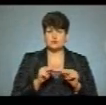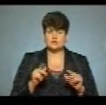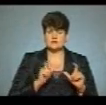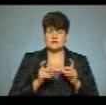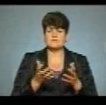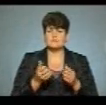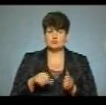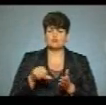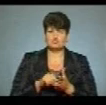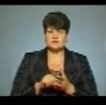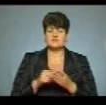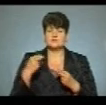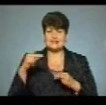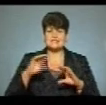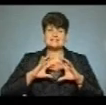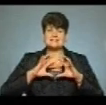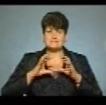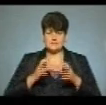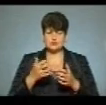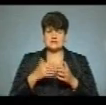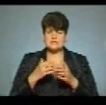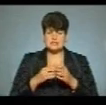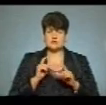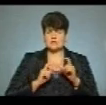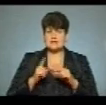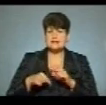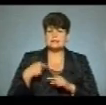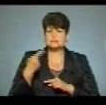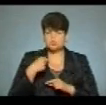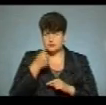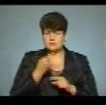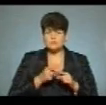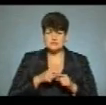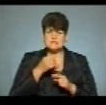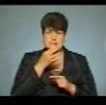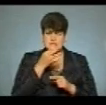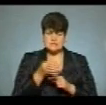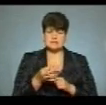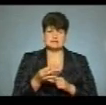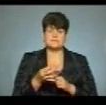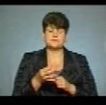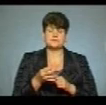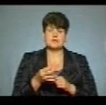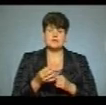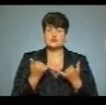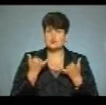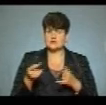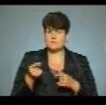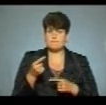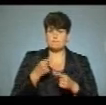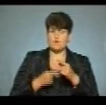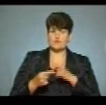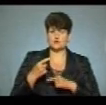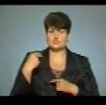участь у чемпіонаті світу серед студентів наступного року. Про це повідомив гравець команди Ігор Гатала. Сьогодні тернополяни повернулися